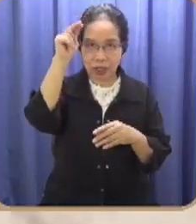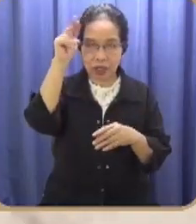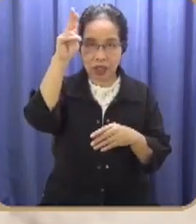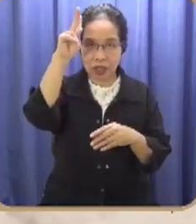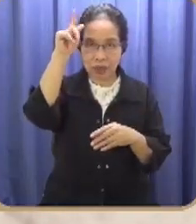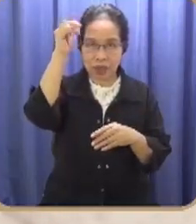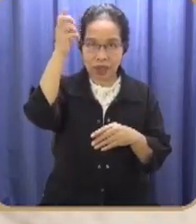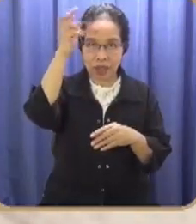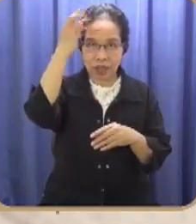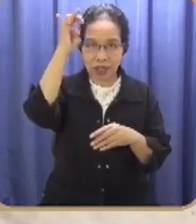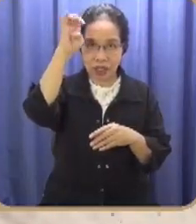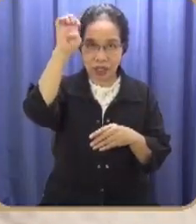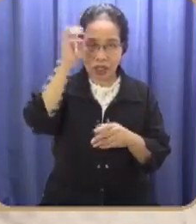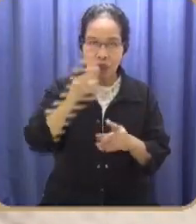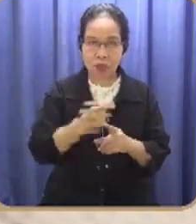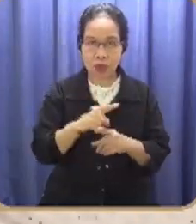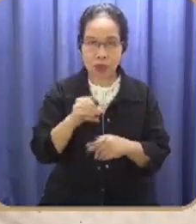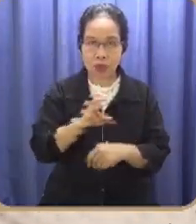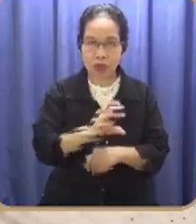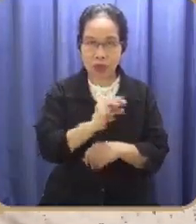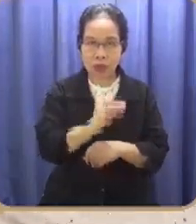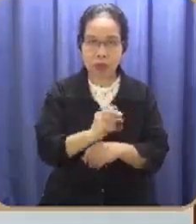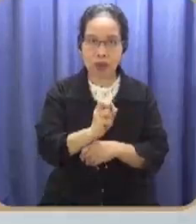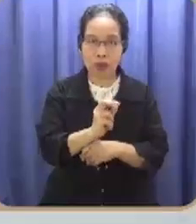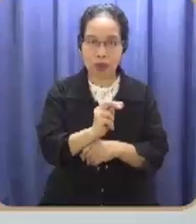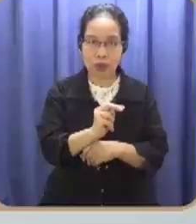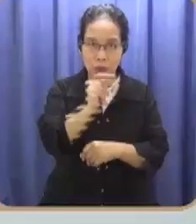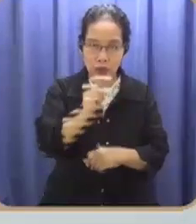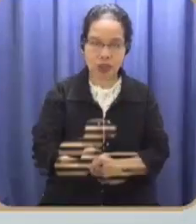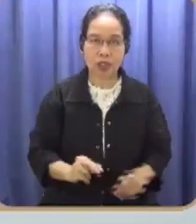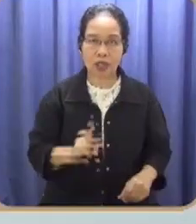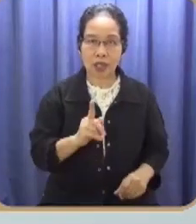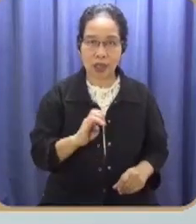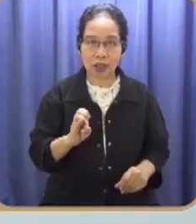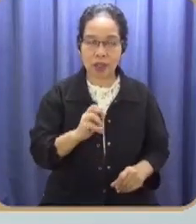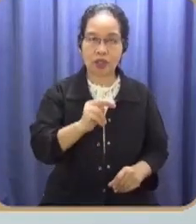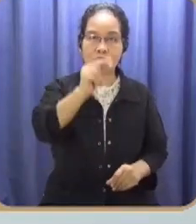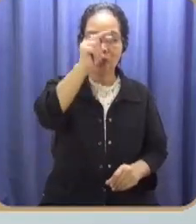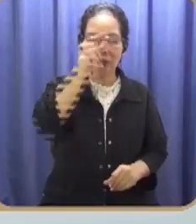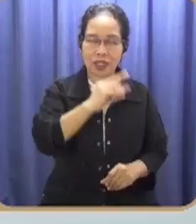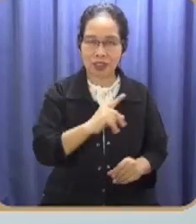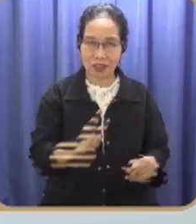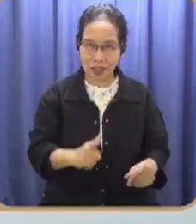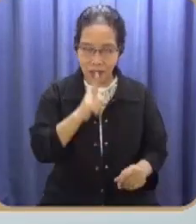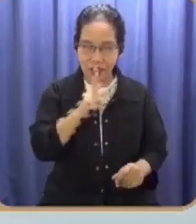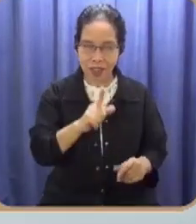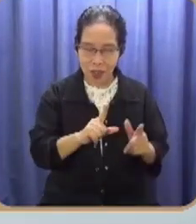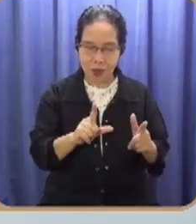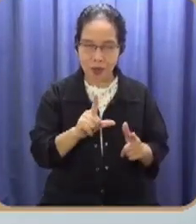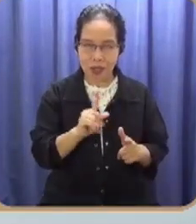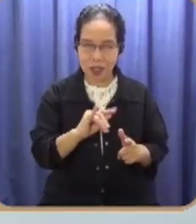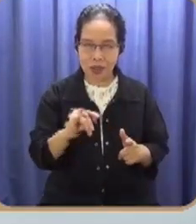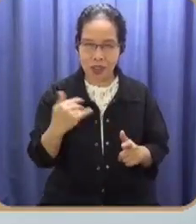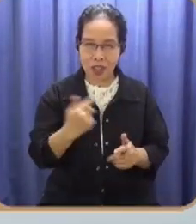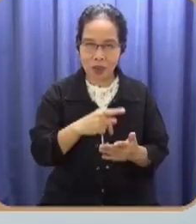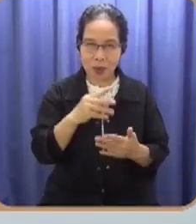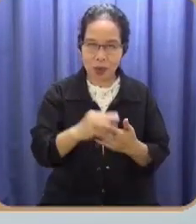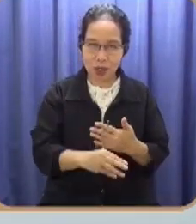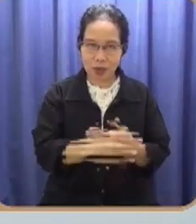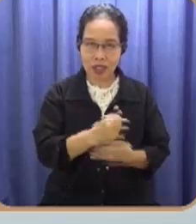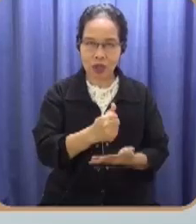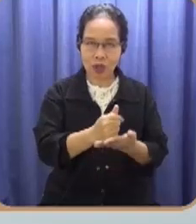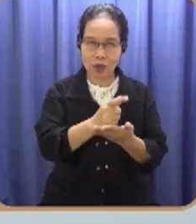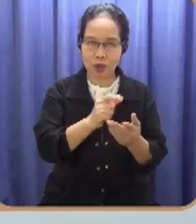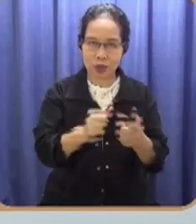po sa Camarines Norte Live. At kagaya po ng lagi nating sinasabi, ating pong palatuntunan sa tulong po una sa lahat